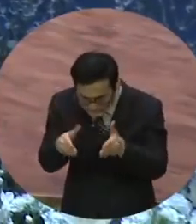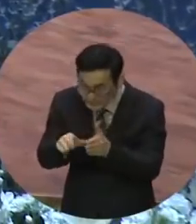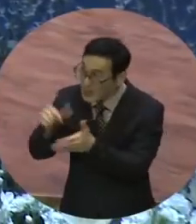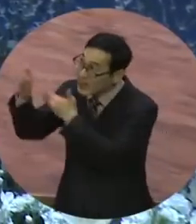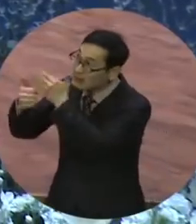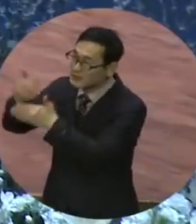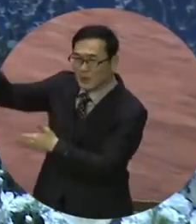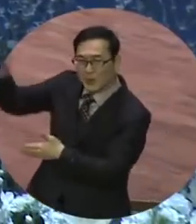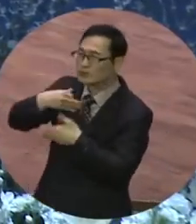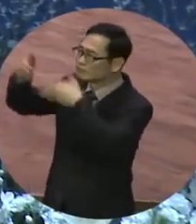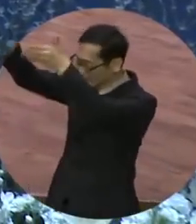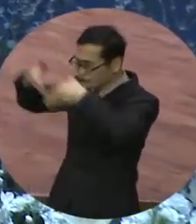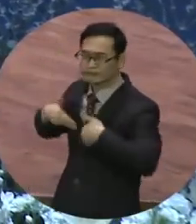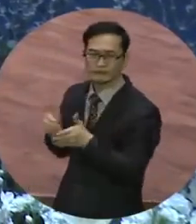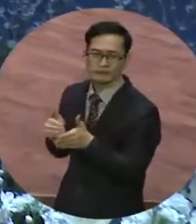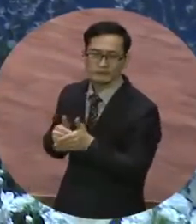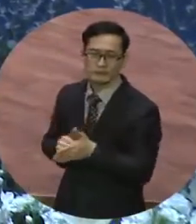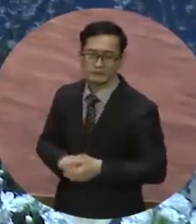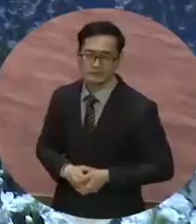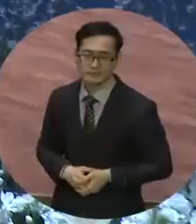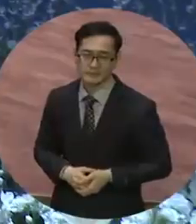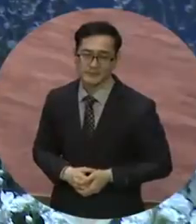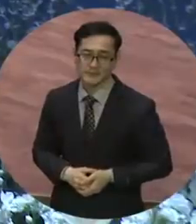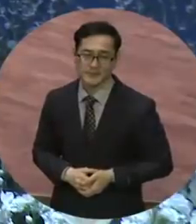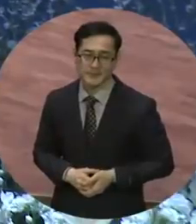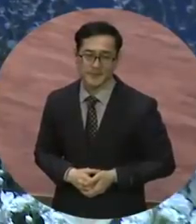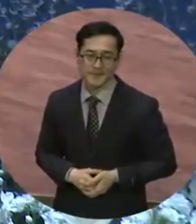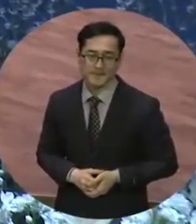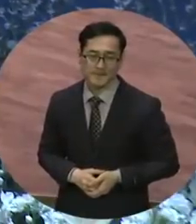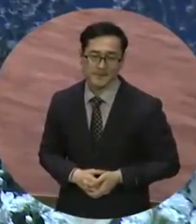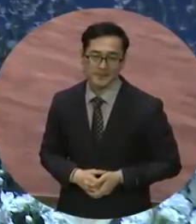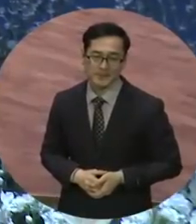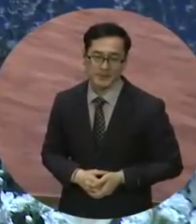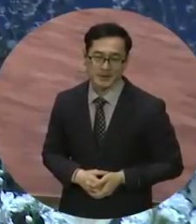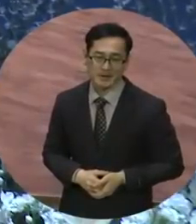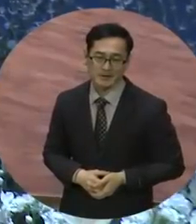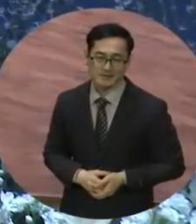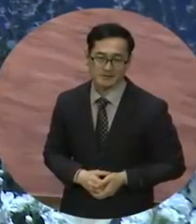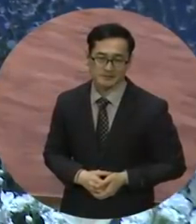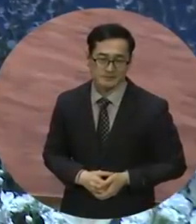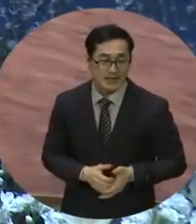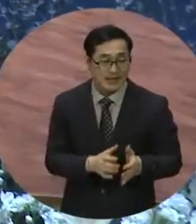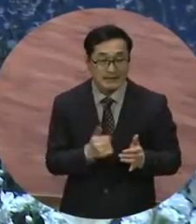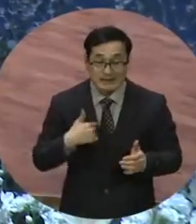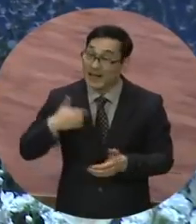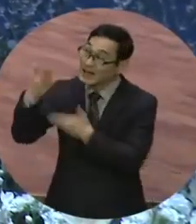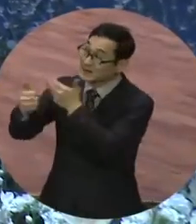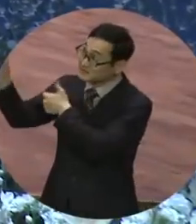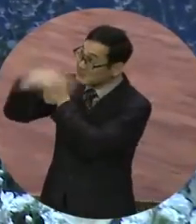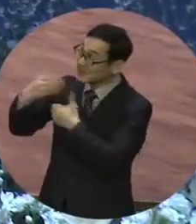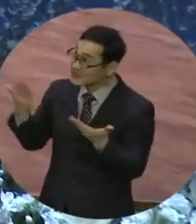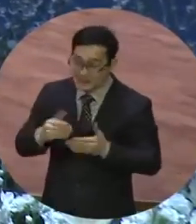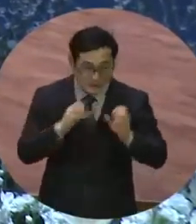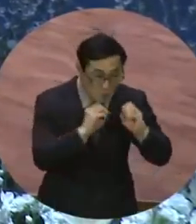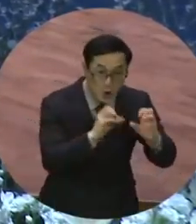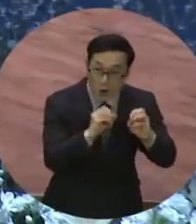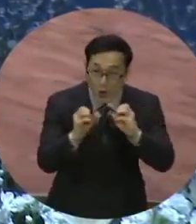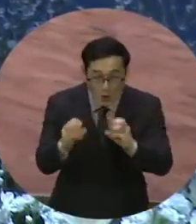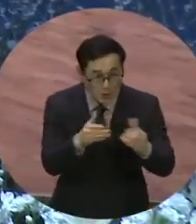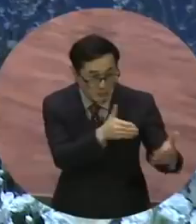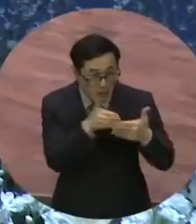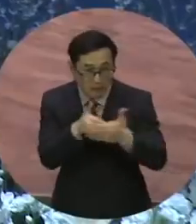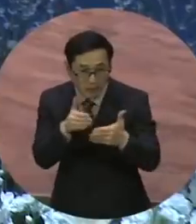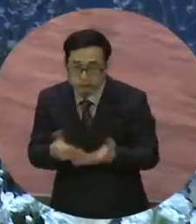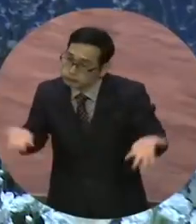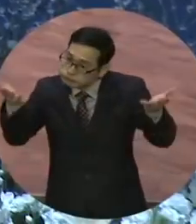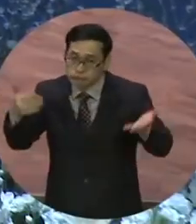조절하시는데, 그럼 내가 뭐 하나님입니까? 내가 어떻게 사람을 변화시켜? 하나님 하시지. 내게 맡겨준 것,